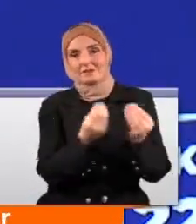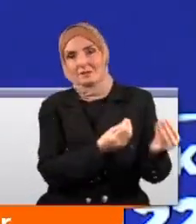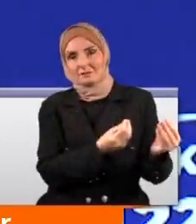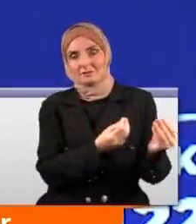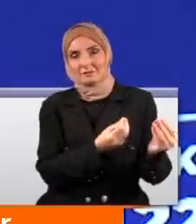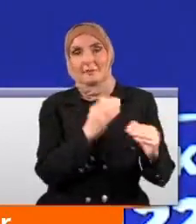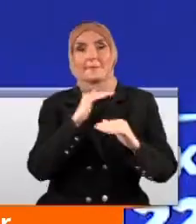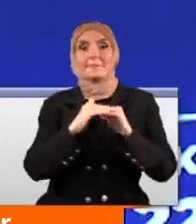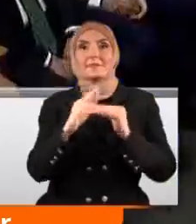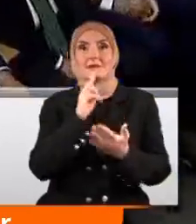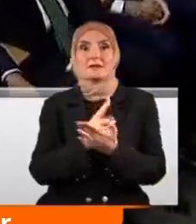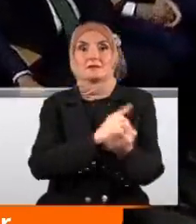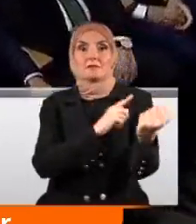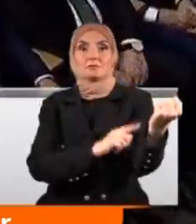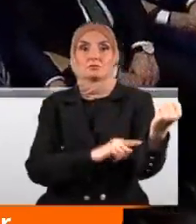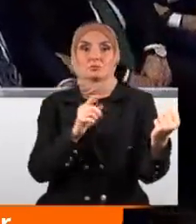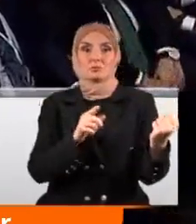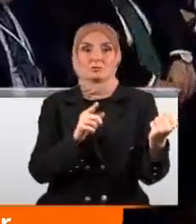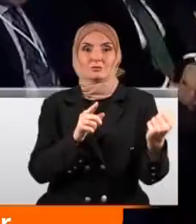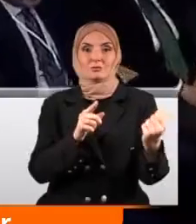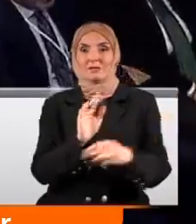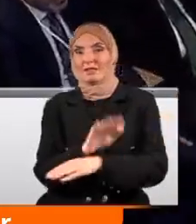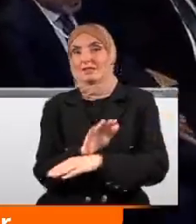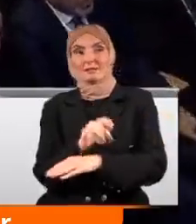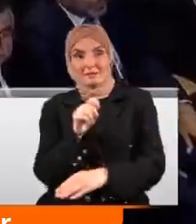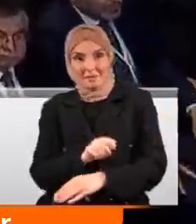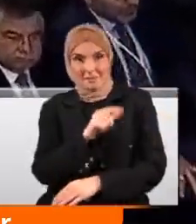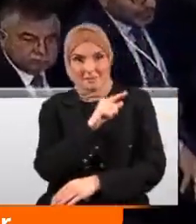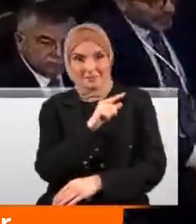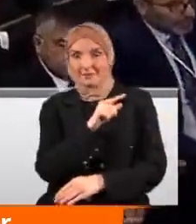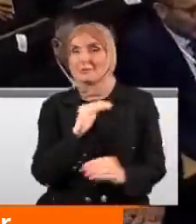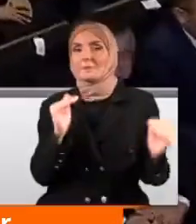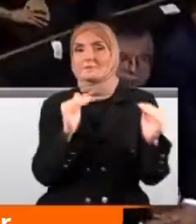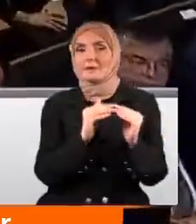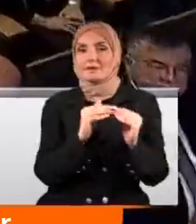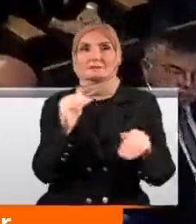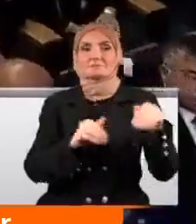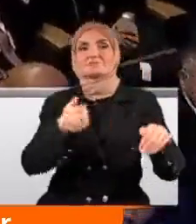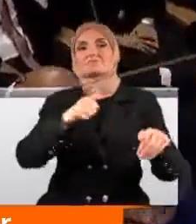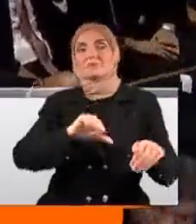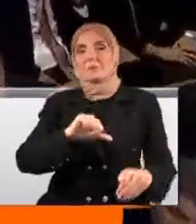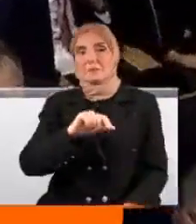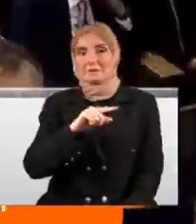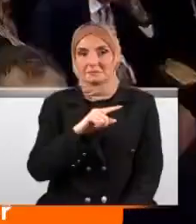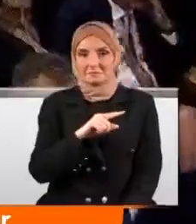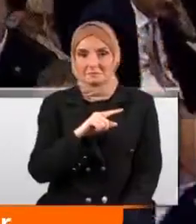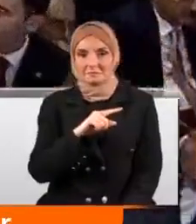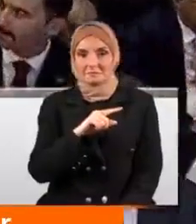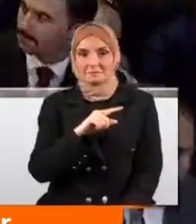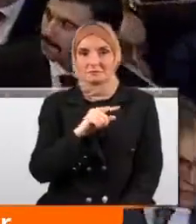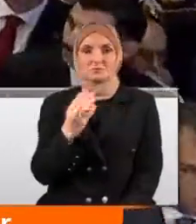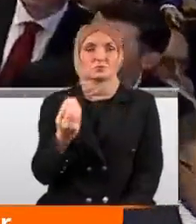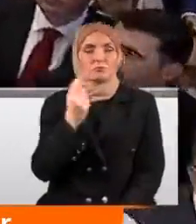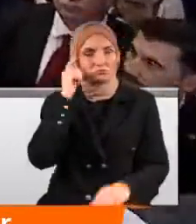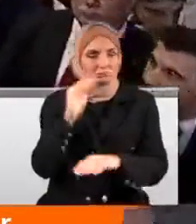iradeyi aşağılamanın bedelini seçimleri kaybederek ödediler. Yaşadıkları onca